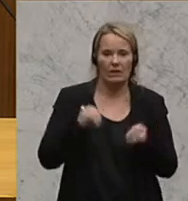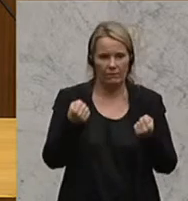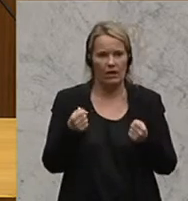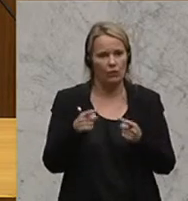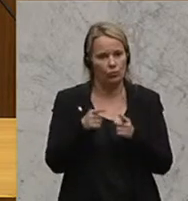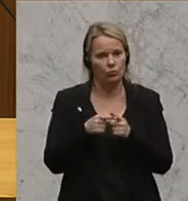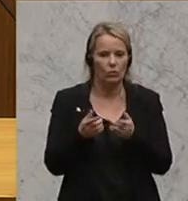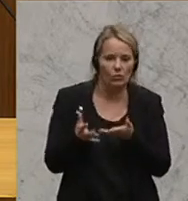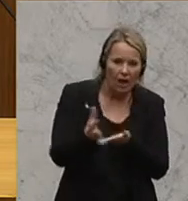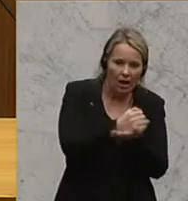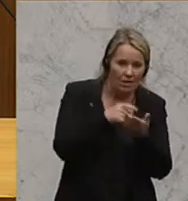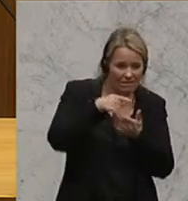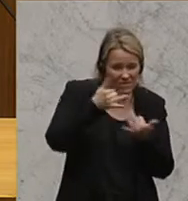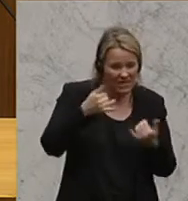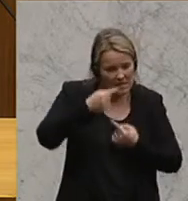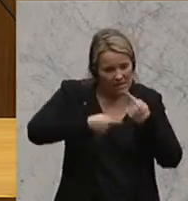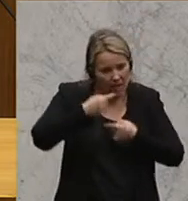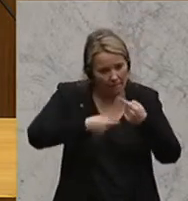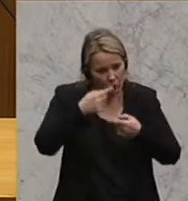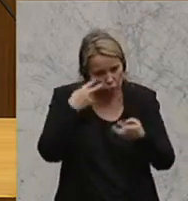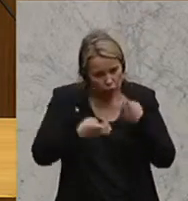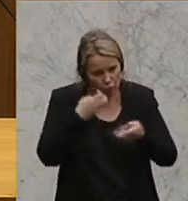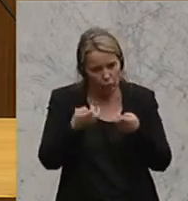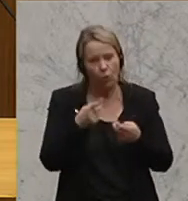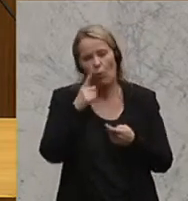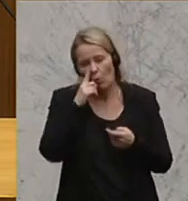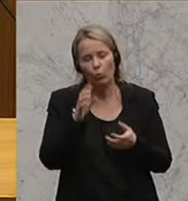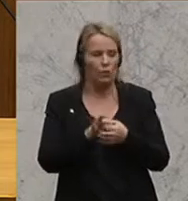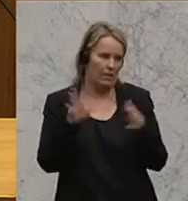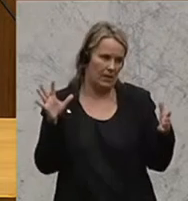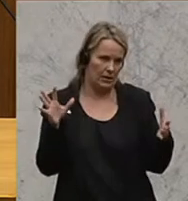der diesbezüglichen Ermittlungen durch eine unabhängige